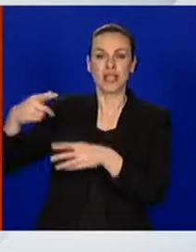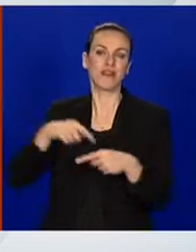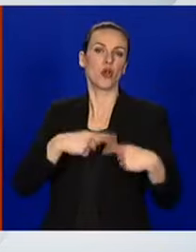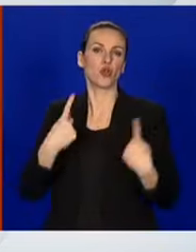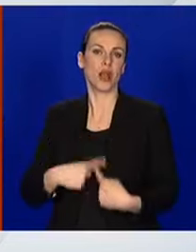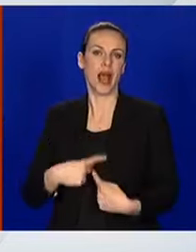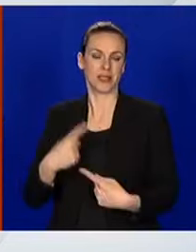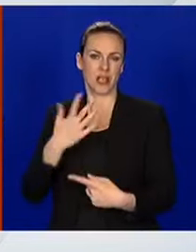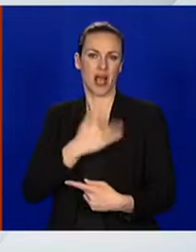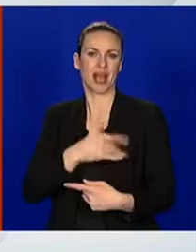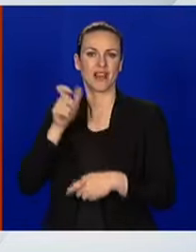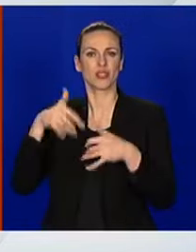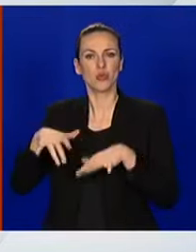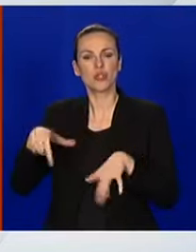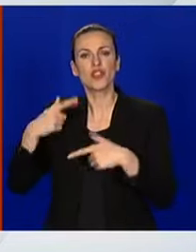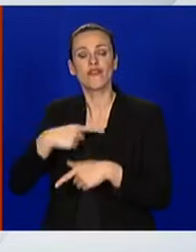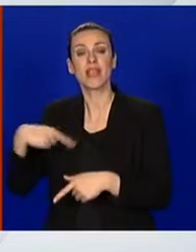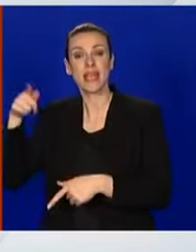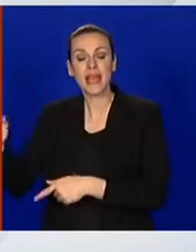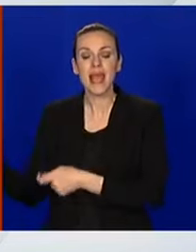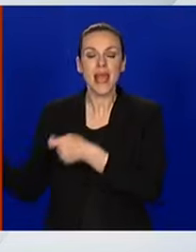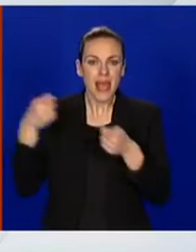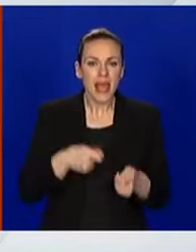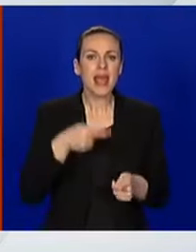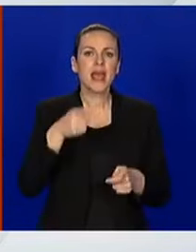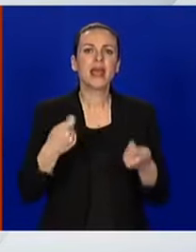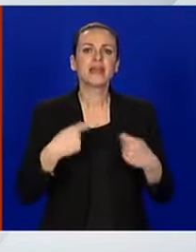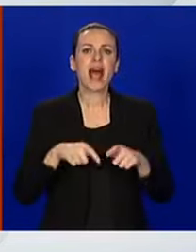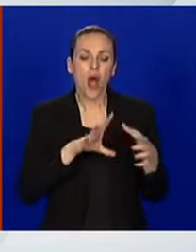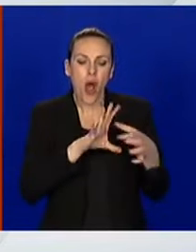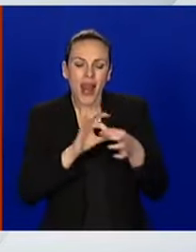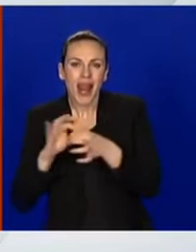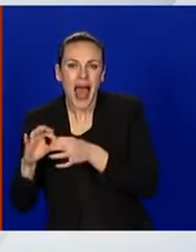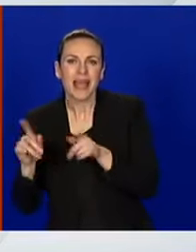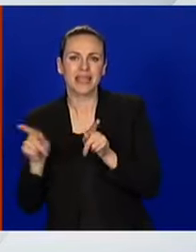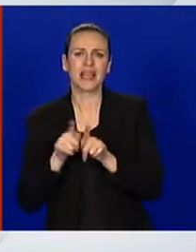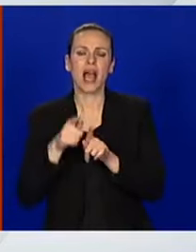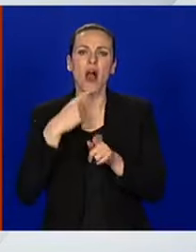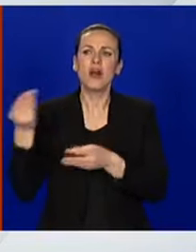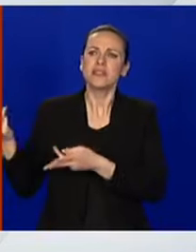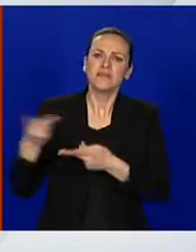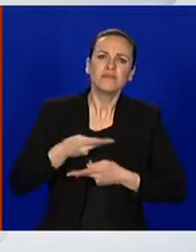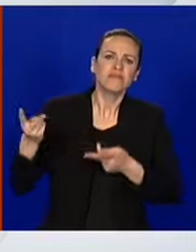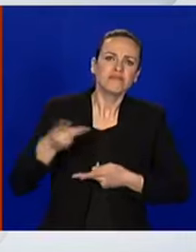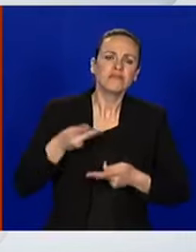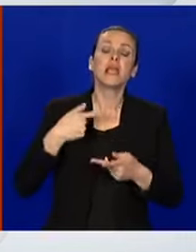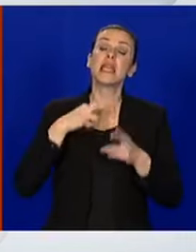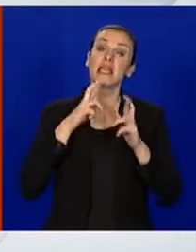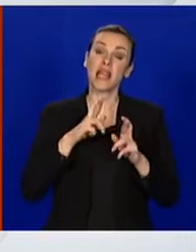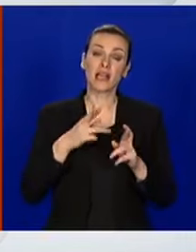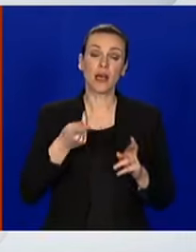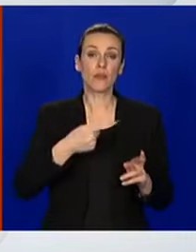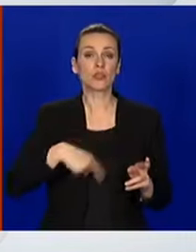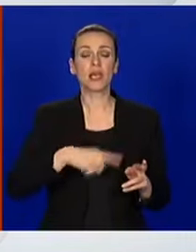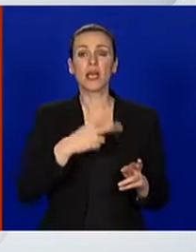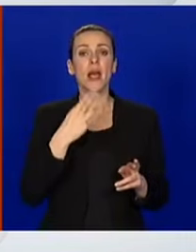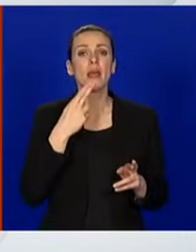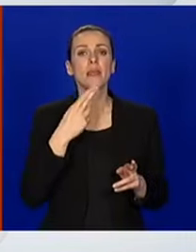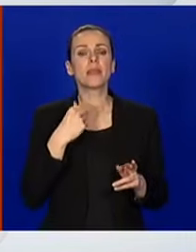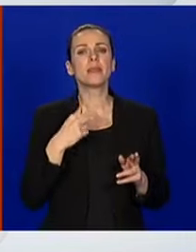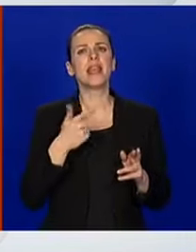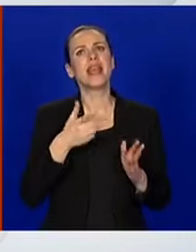na ovaj način je osiguran lanac nabave i opskrbe zaštitom opremom za koji se nadamo da neće trebati